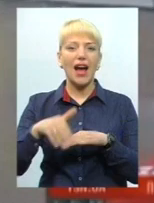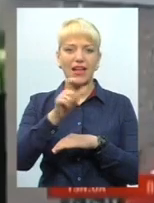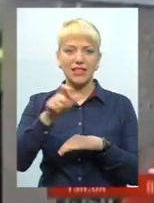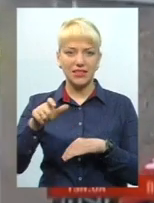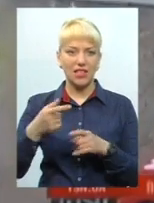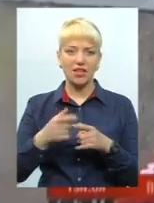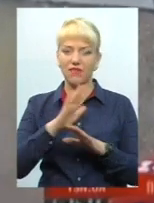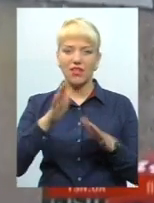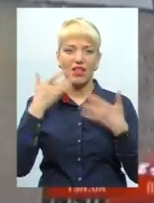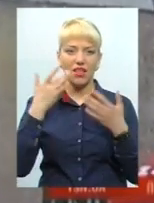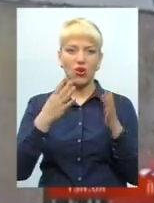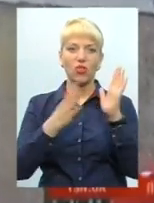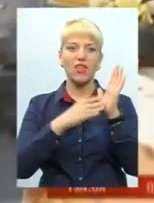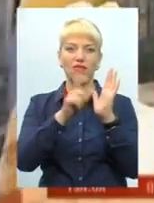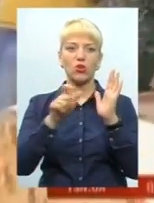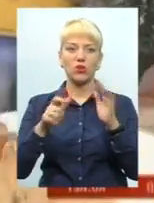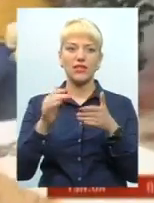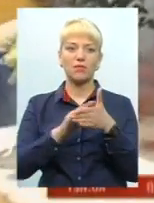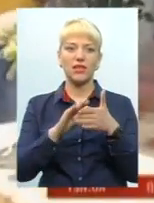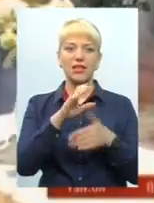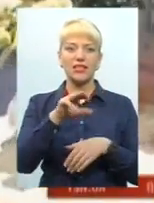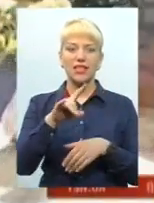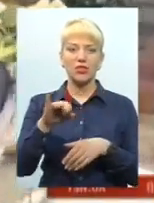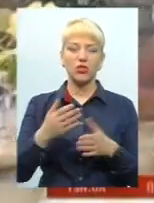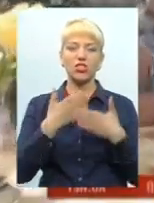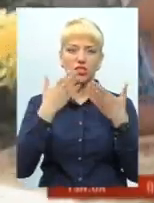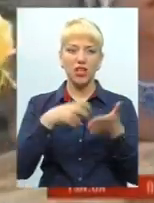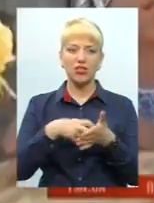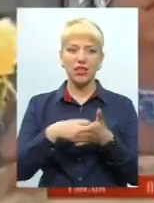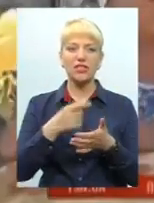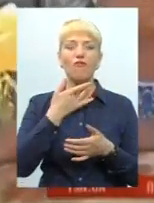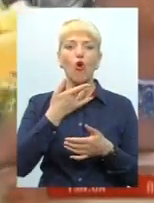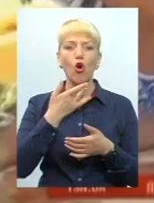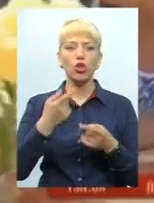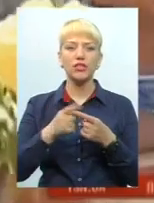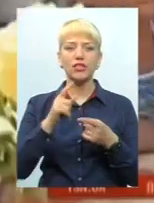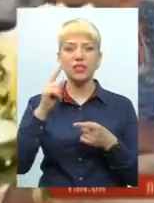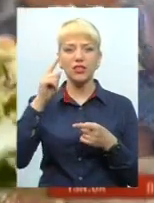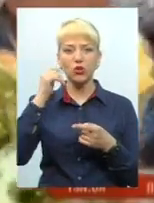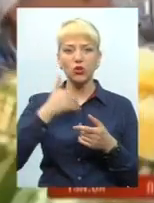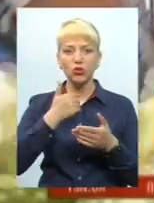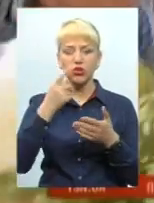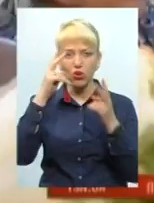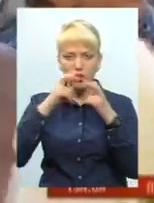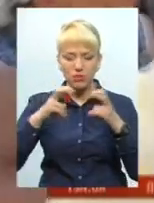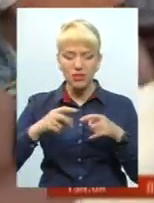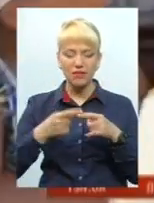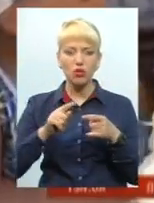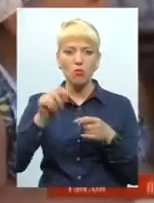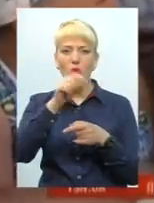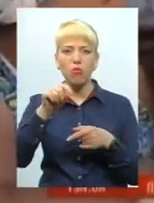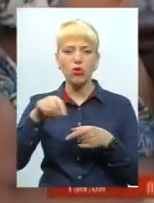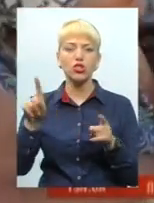8, 9, 10 людей з прізвищем Цесюк. Цесюки листа читають вголос, намагаючись розібрати в корявому почерку, що переказував